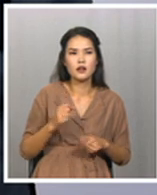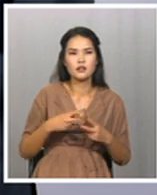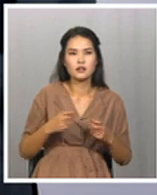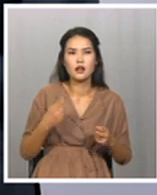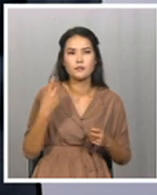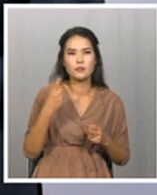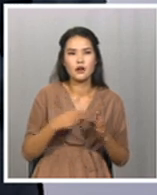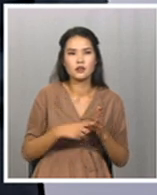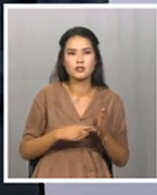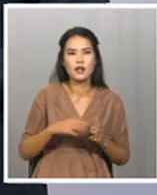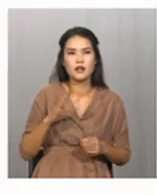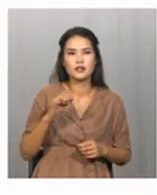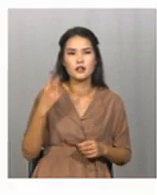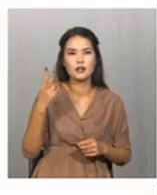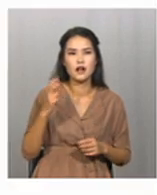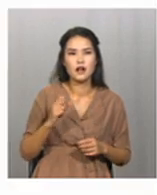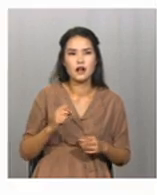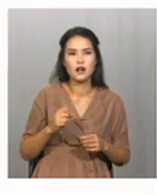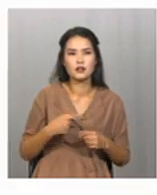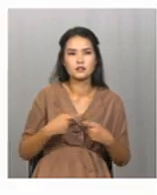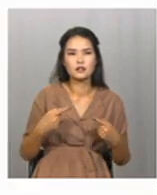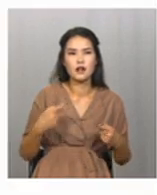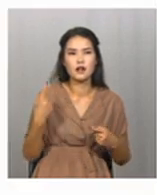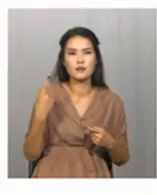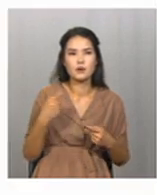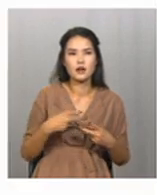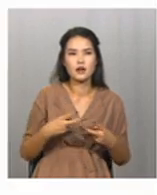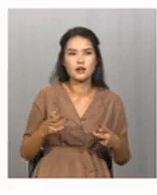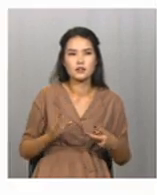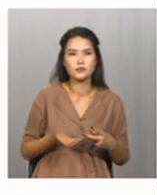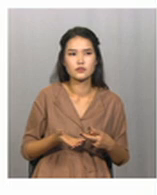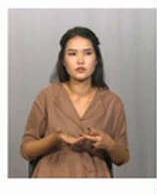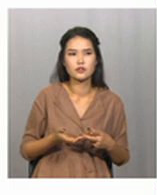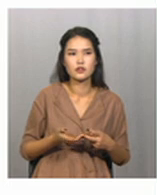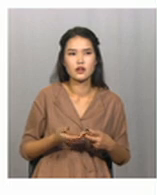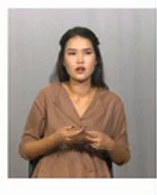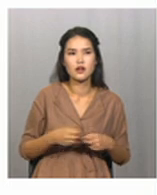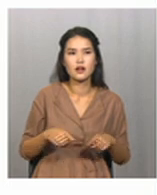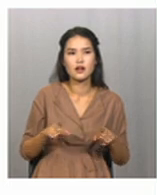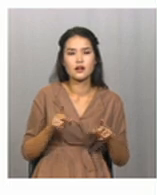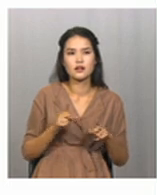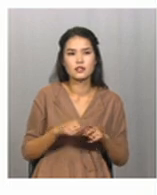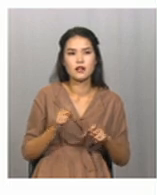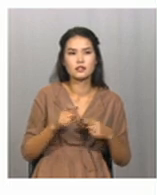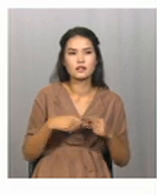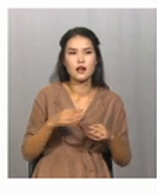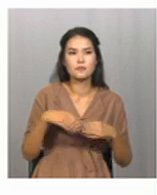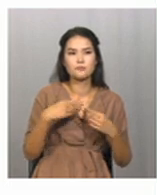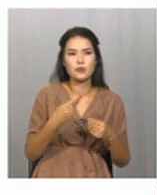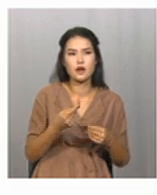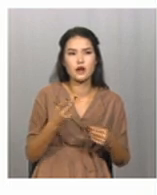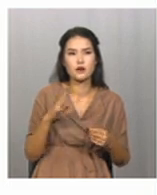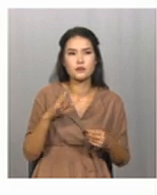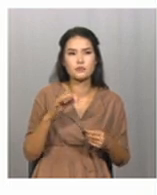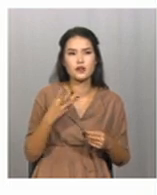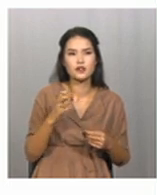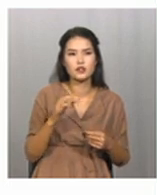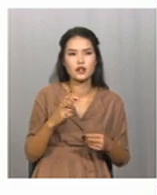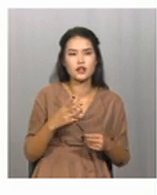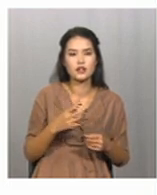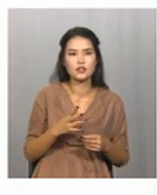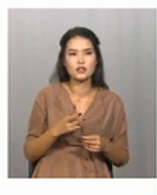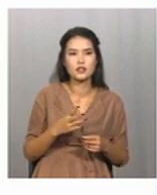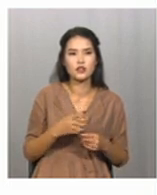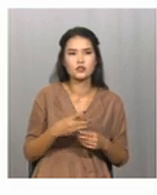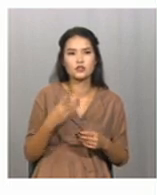квадрат альфадан мына бірді азайтамыз. Синус альфаның мәні беріліп тұр 3-тен 1. Мына бөлшектің бөлімін 3-тен